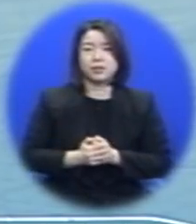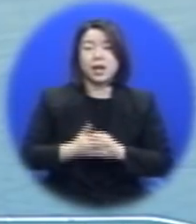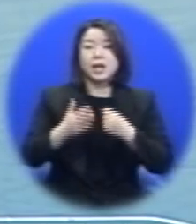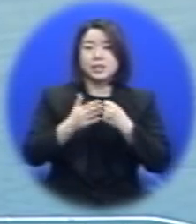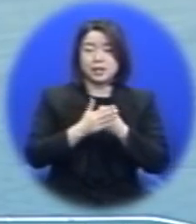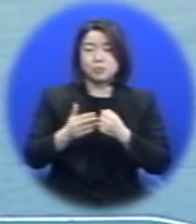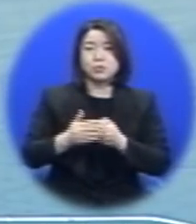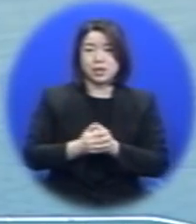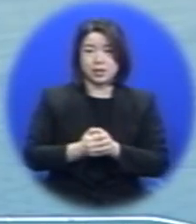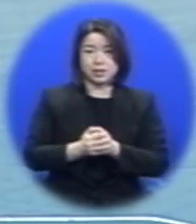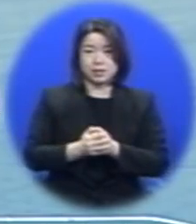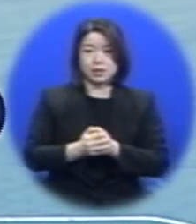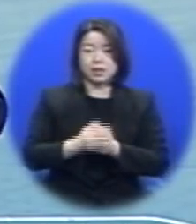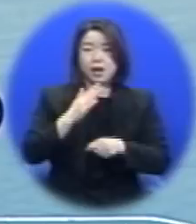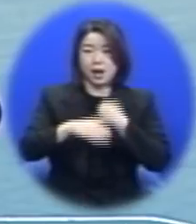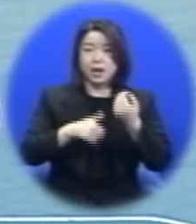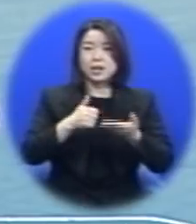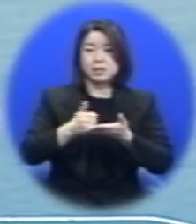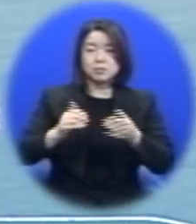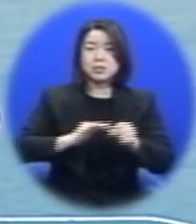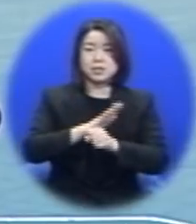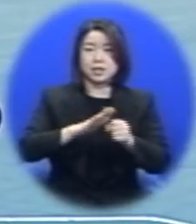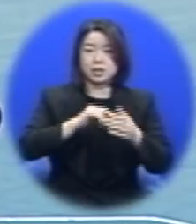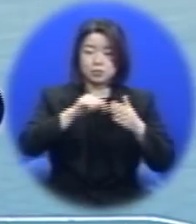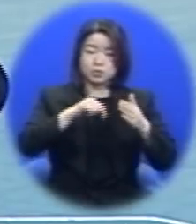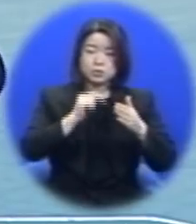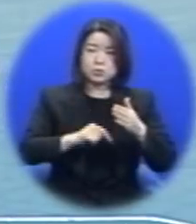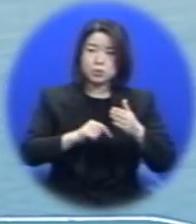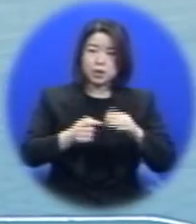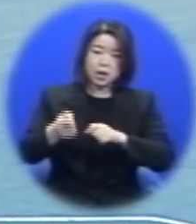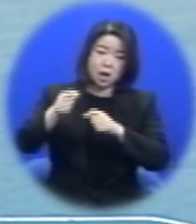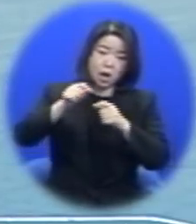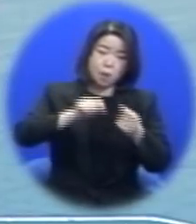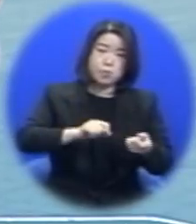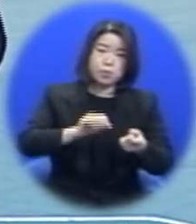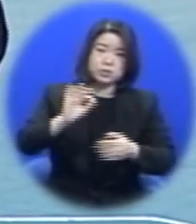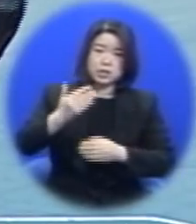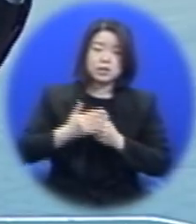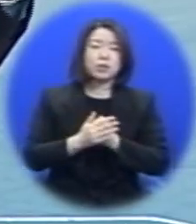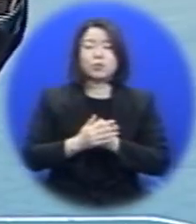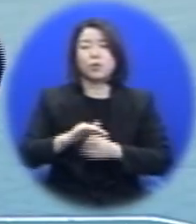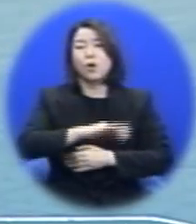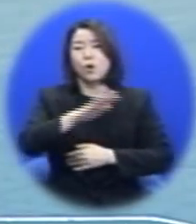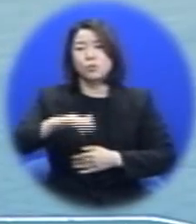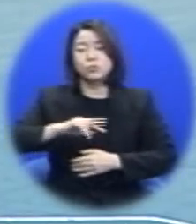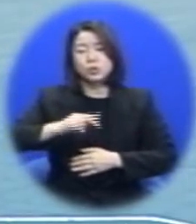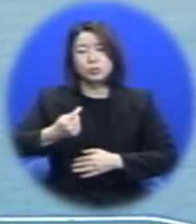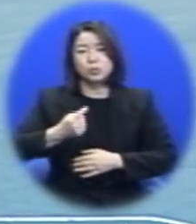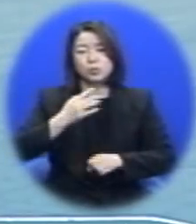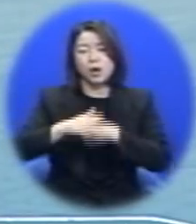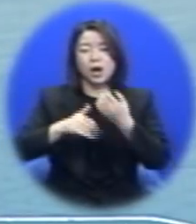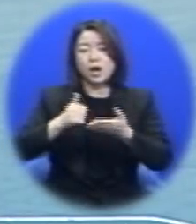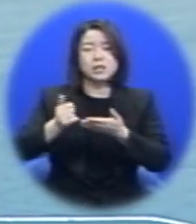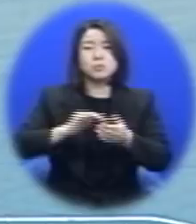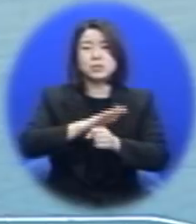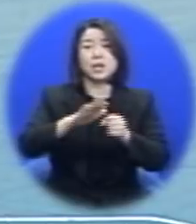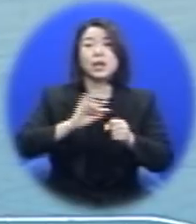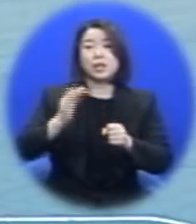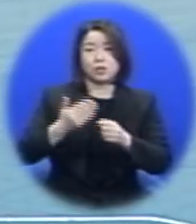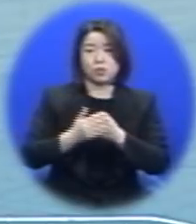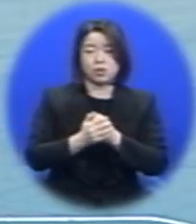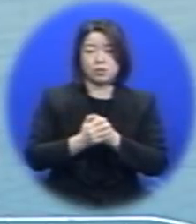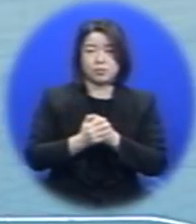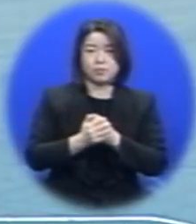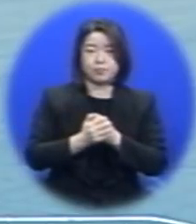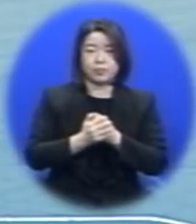그래서 하나님의 사랑이 우리 속에 부어지고 우리도 주님을 사랑하는 거예요. 보지도 못한 주님을.